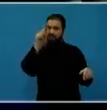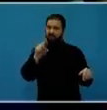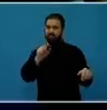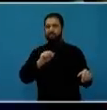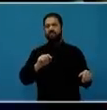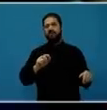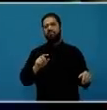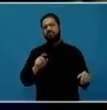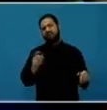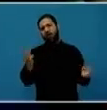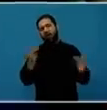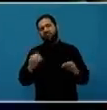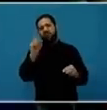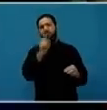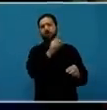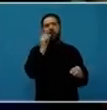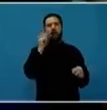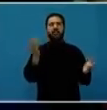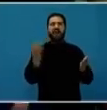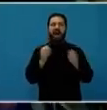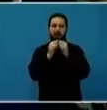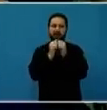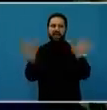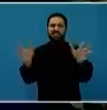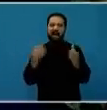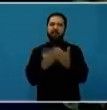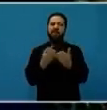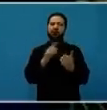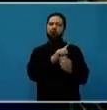fi unii oameni care blesteamă pentru nedreptatea pe care o